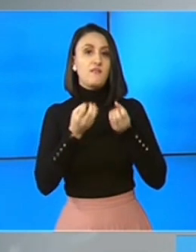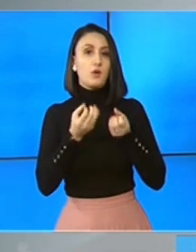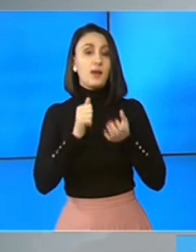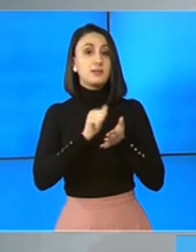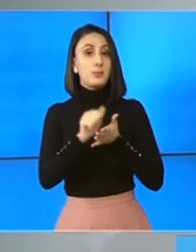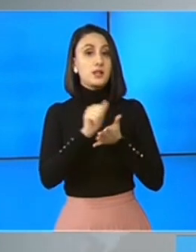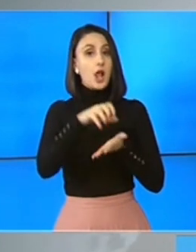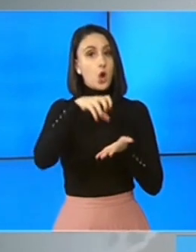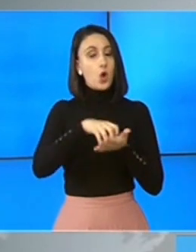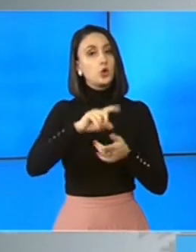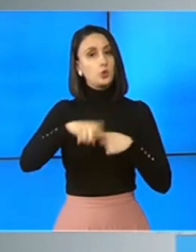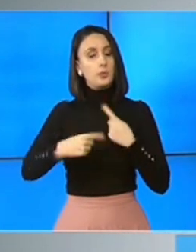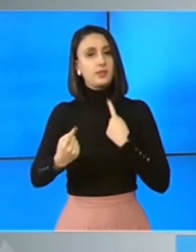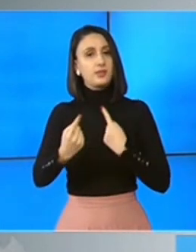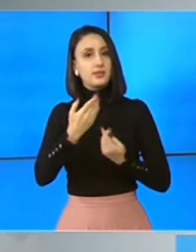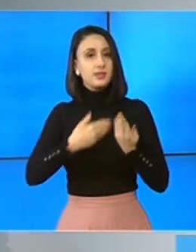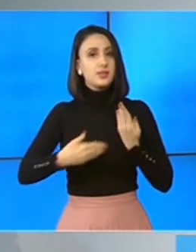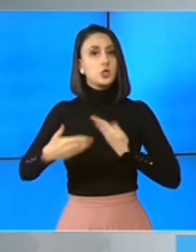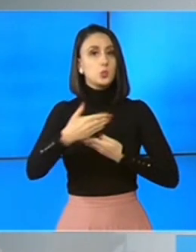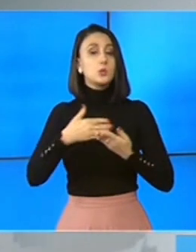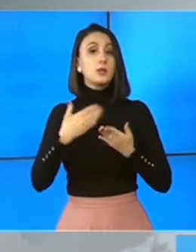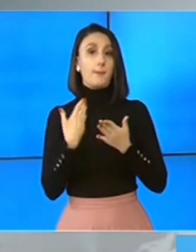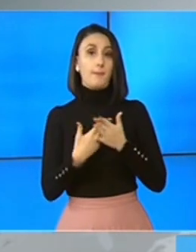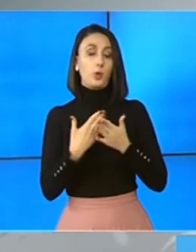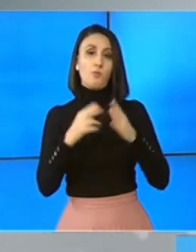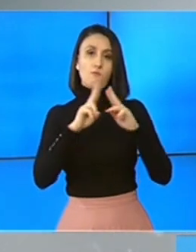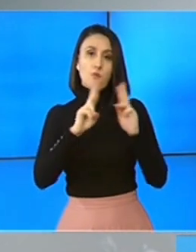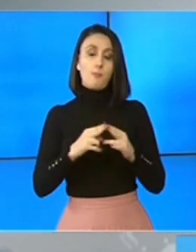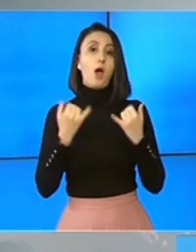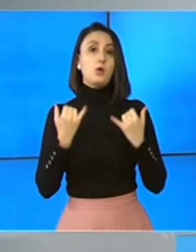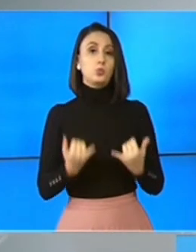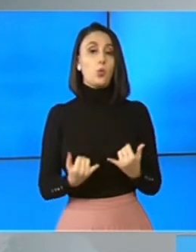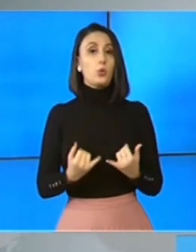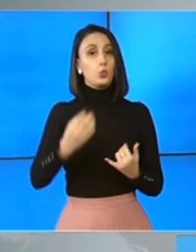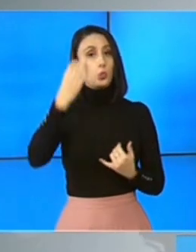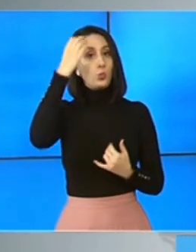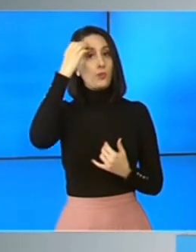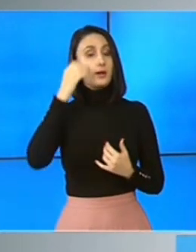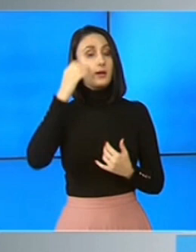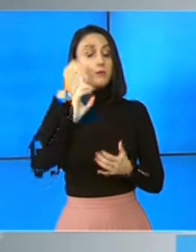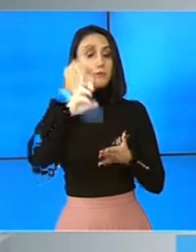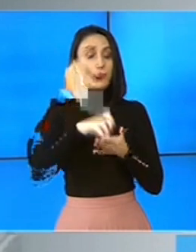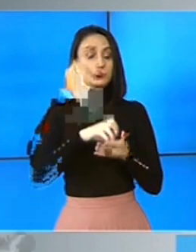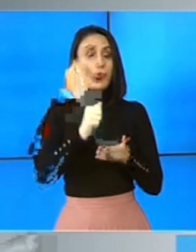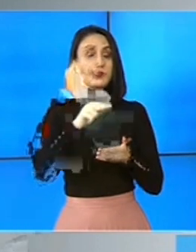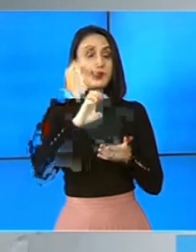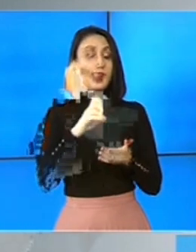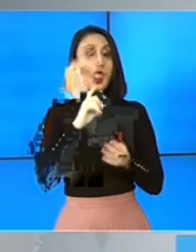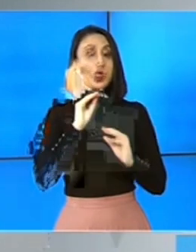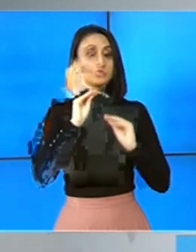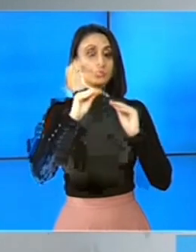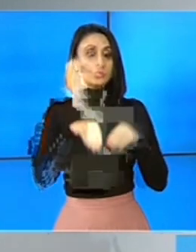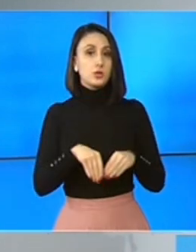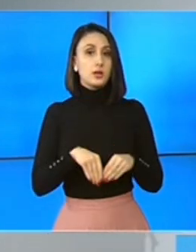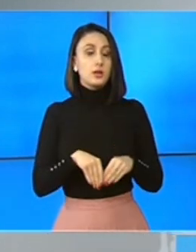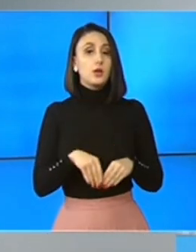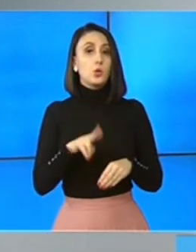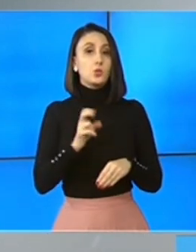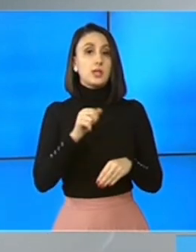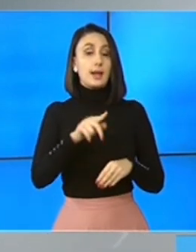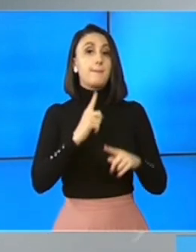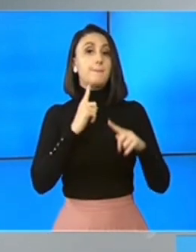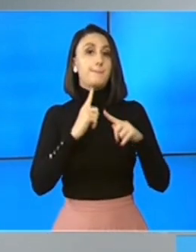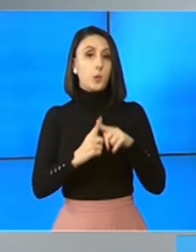urma negocierilor politice pentru formarea actualului guvern postul de director al ANR a ajuns la usr